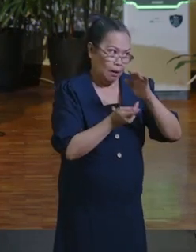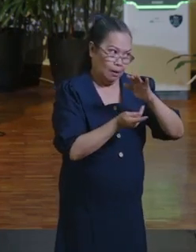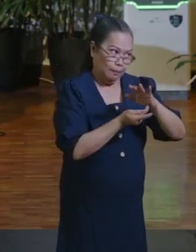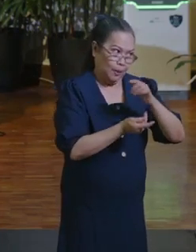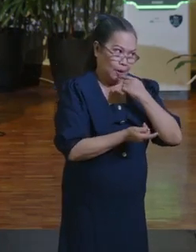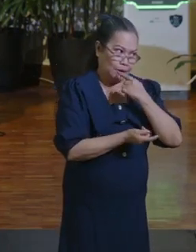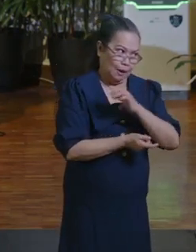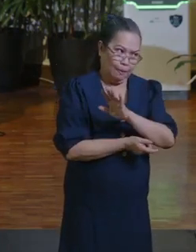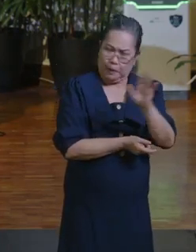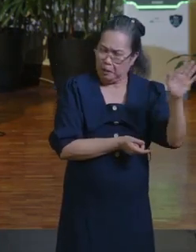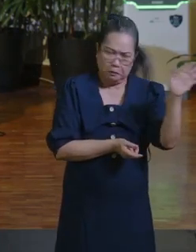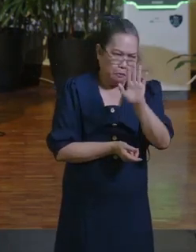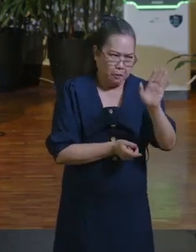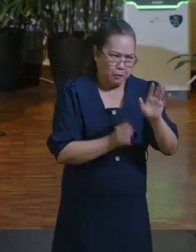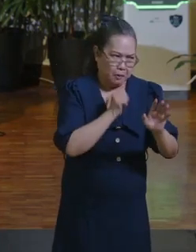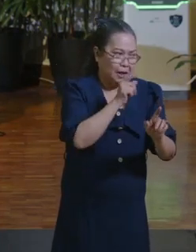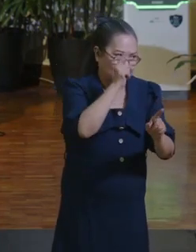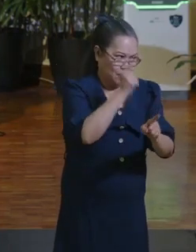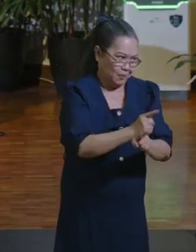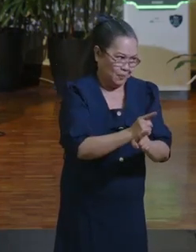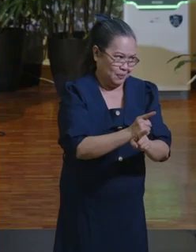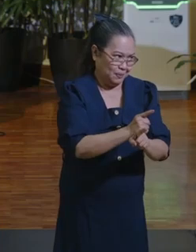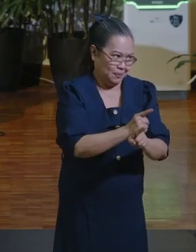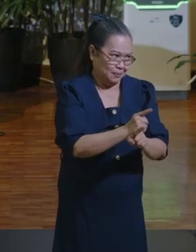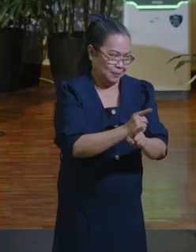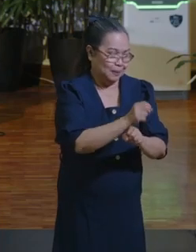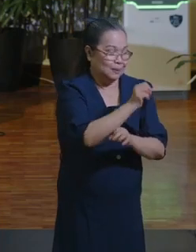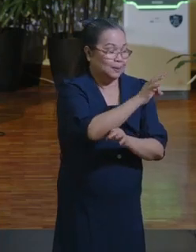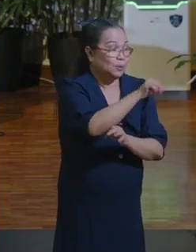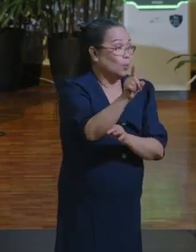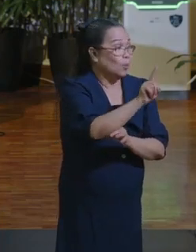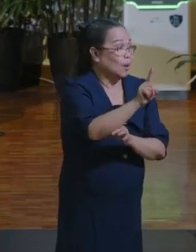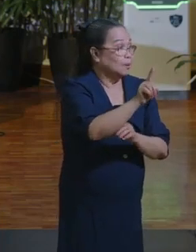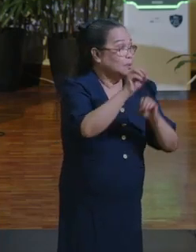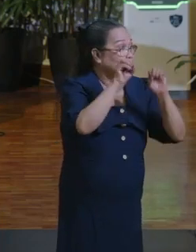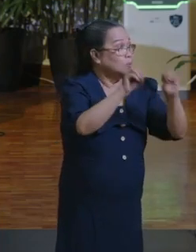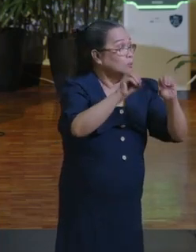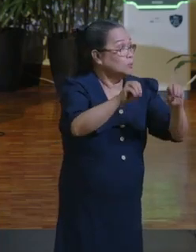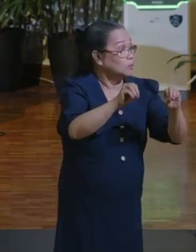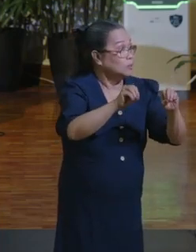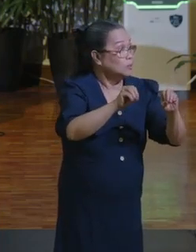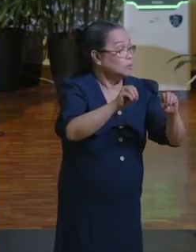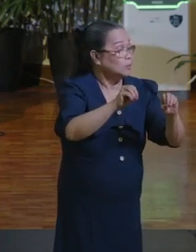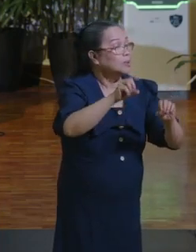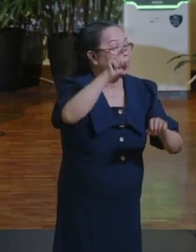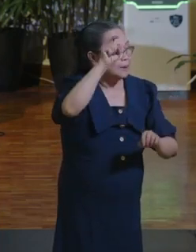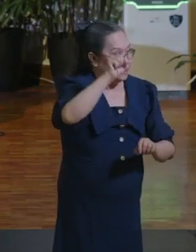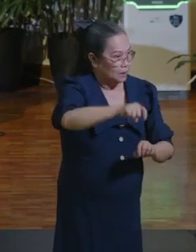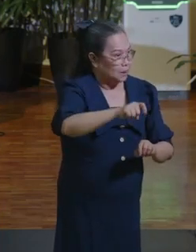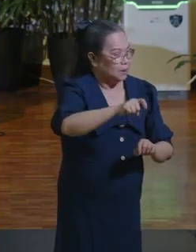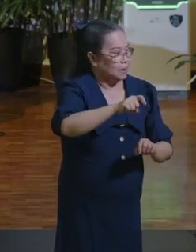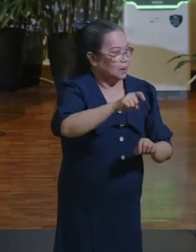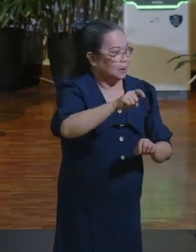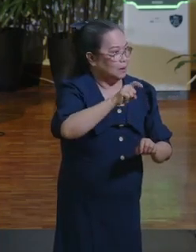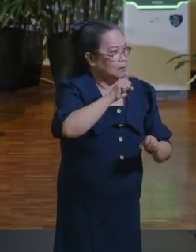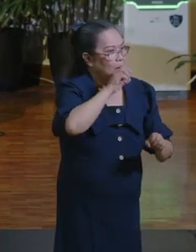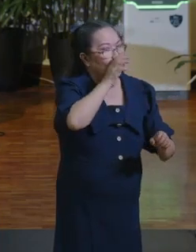sa chapter 1 verses 8 and 9 na ang nagtuturo ng ganito ay dapat